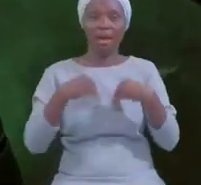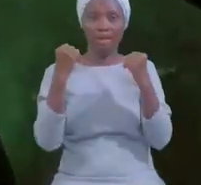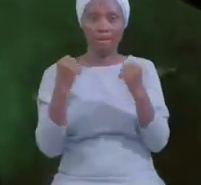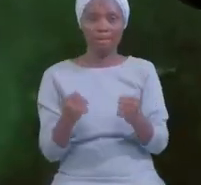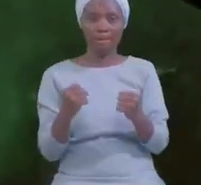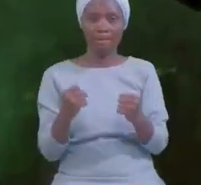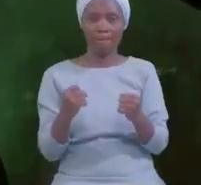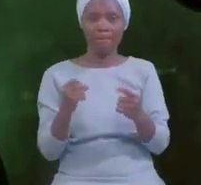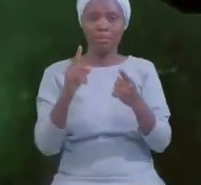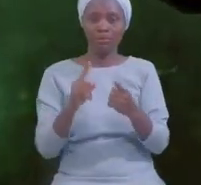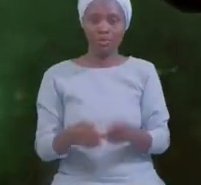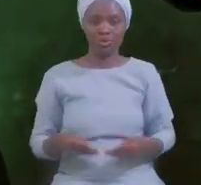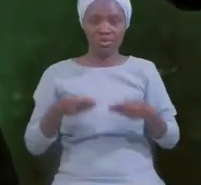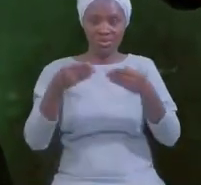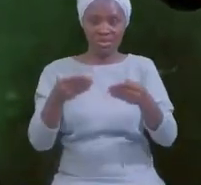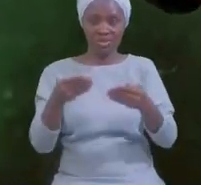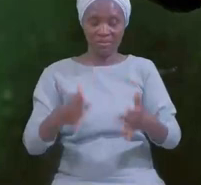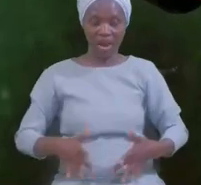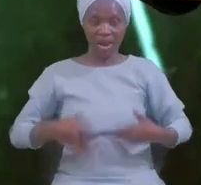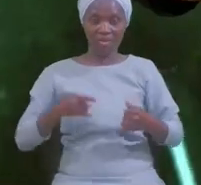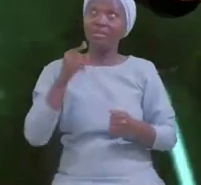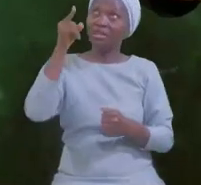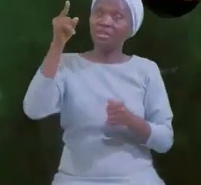de donner la vie. Lui aussi a la puissance de donner